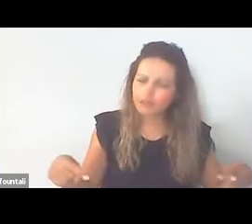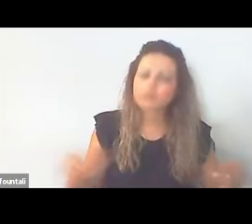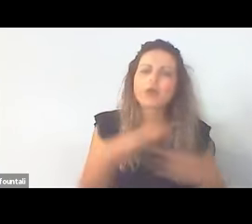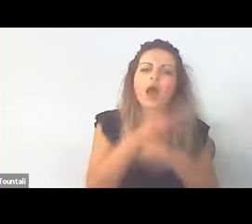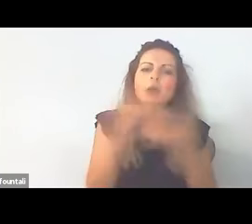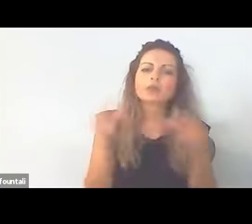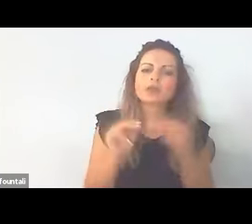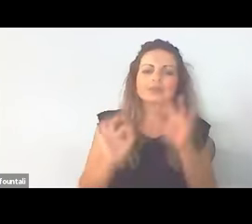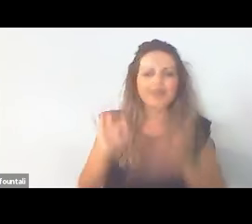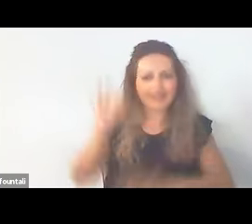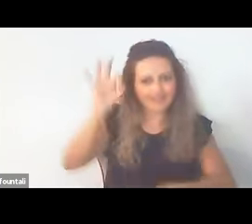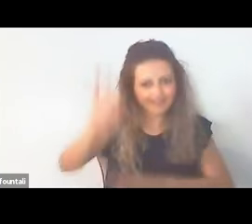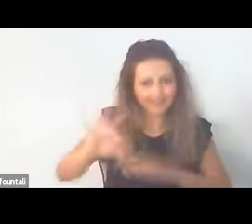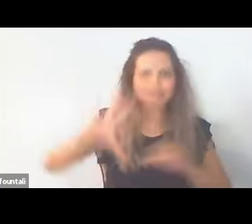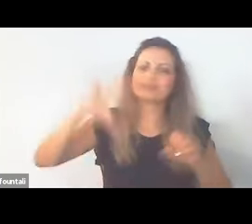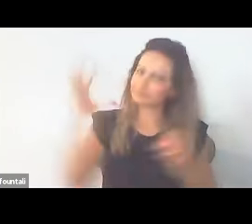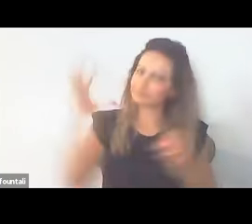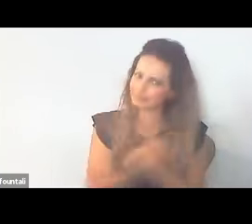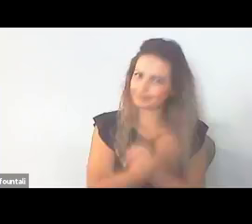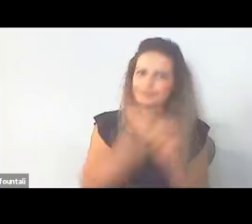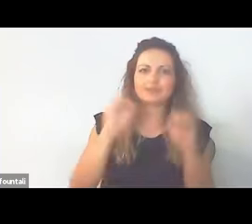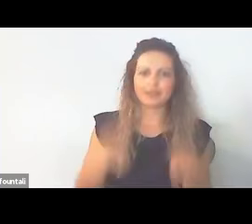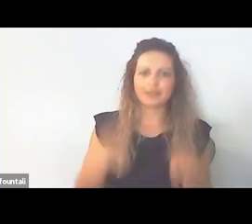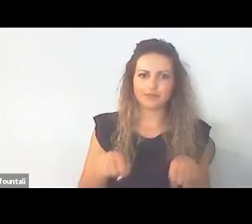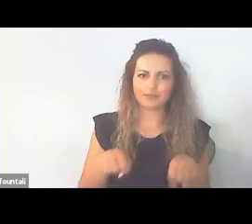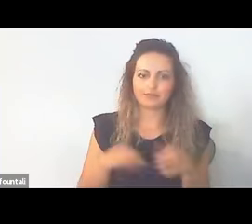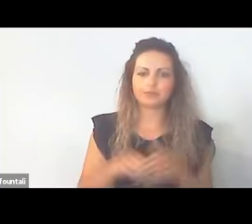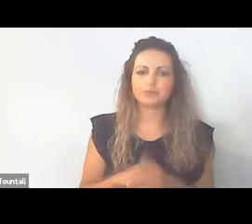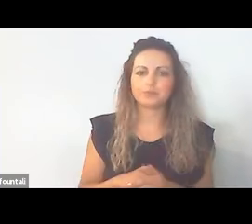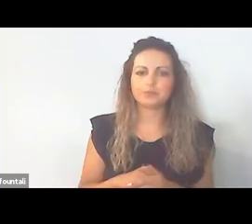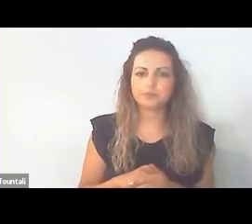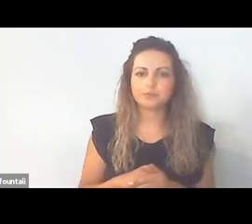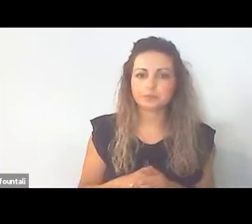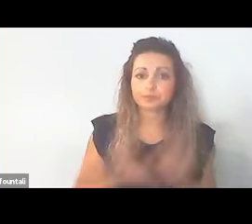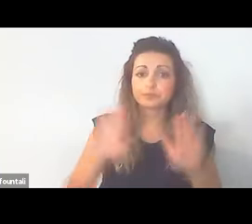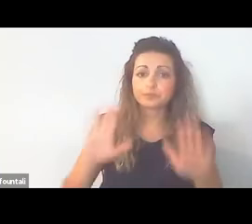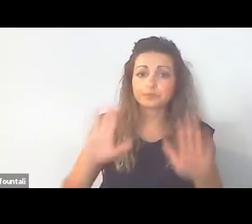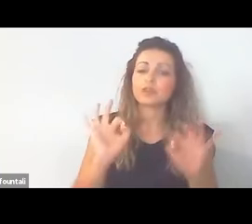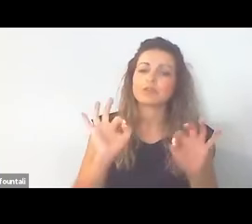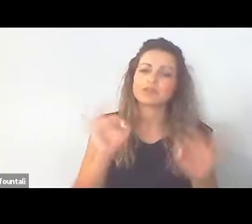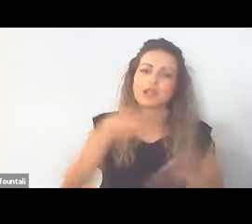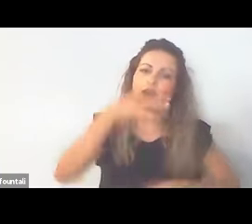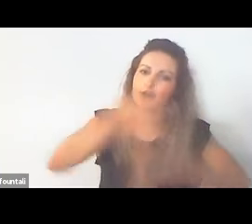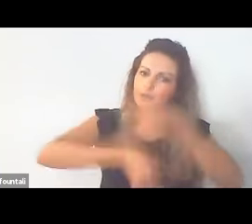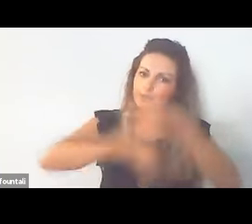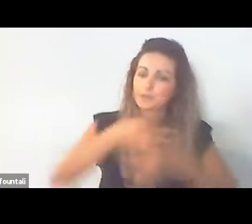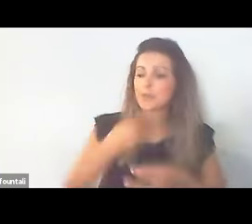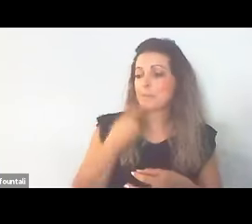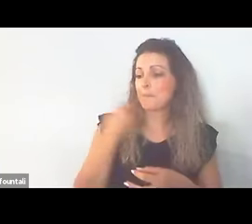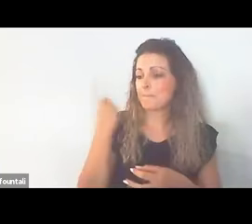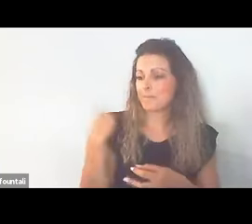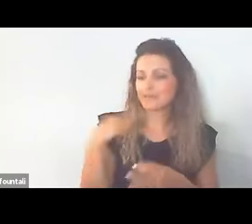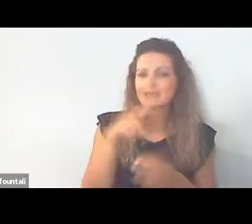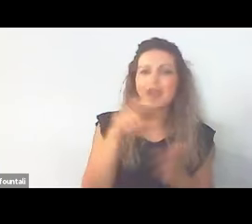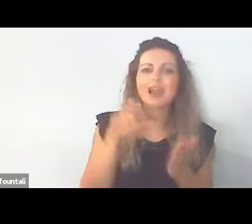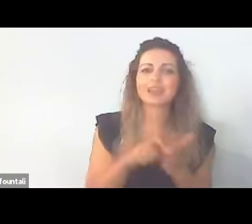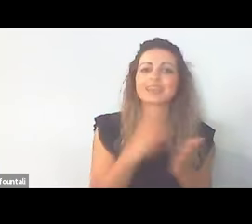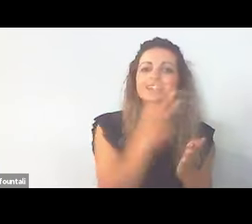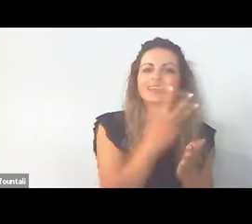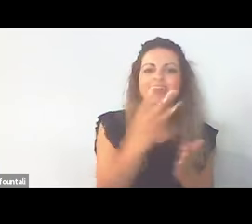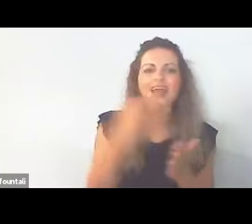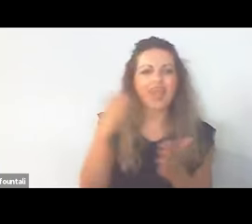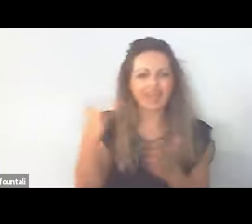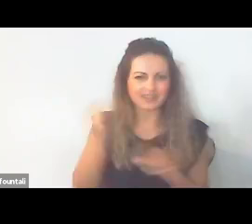για τα δικαιώματα των γυναικών. Να πούμε φυσικά ότι η περσινή αλλαγή του άρθρου 336 του ποινικού κώδικα, ενσωματώνοντας τον